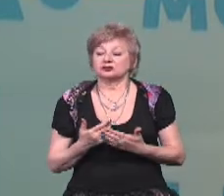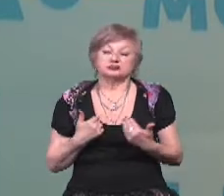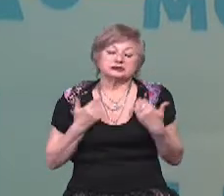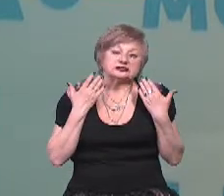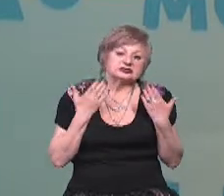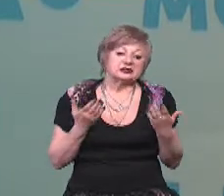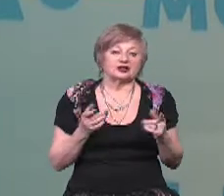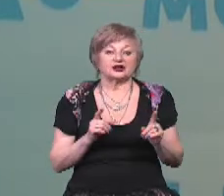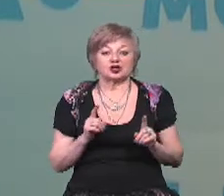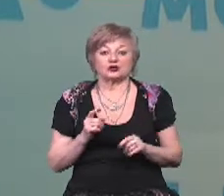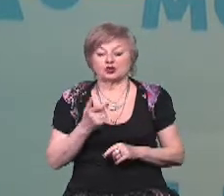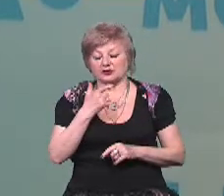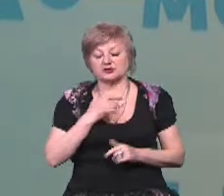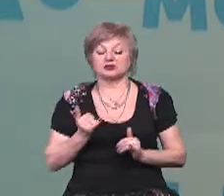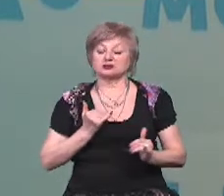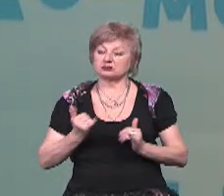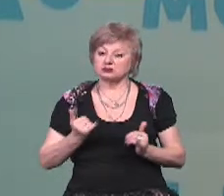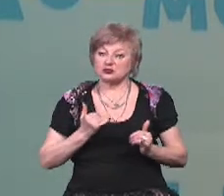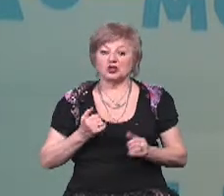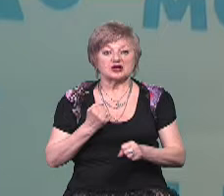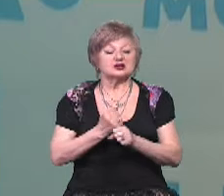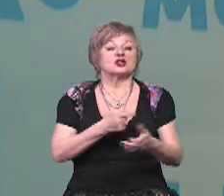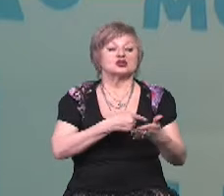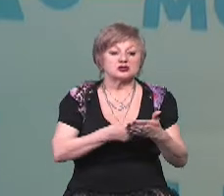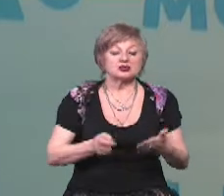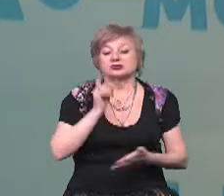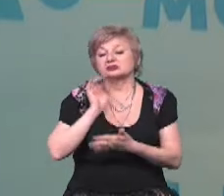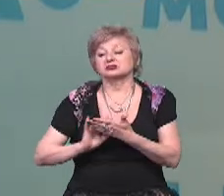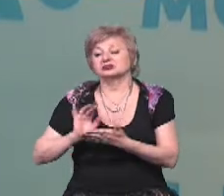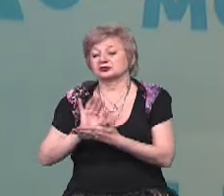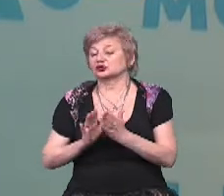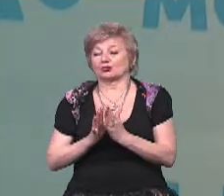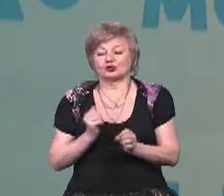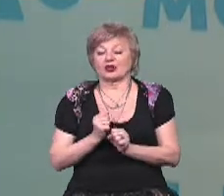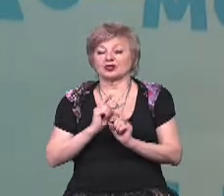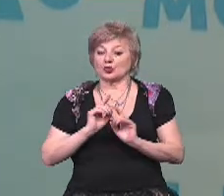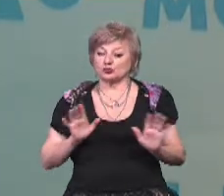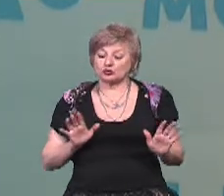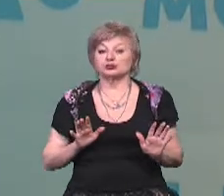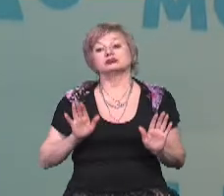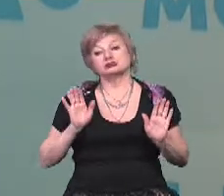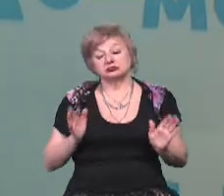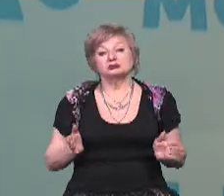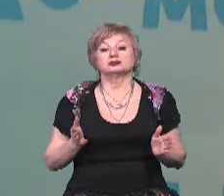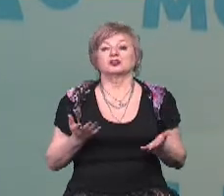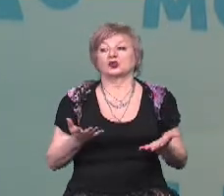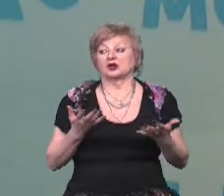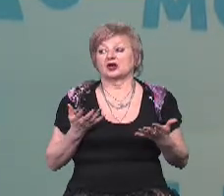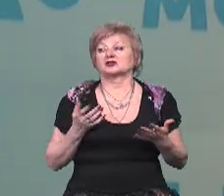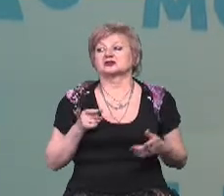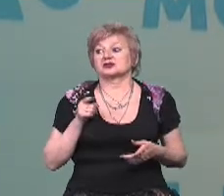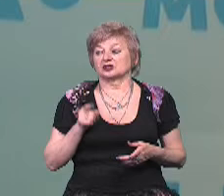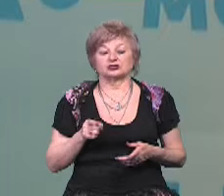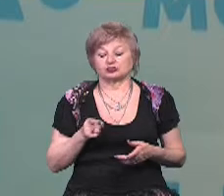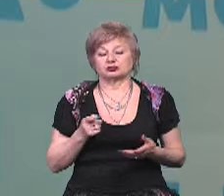категорії, але вони ведуть себе чемно, якщо їм робить зауваження, вони вибачаються, кажуть, що більше цього робити не будуть, то звісно, що тут і